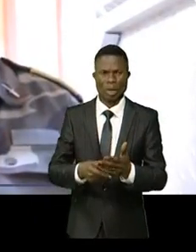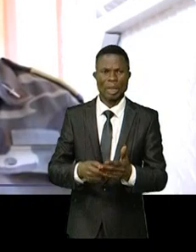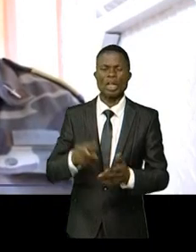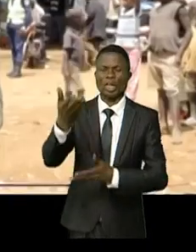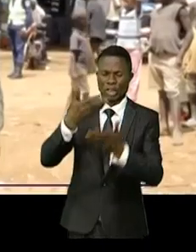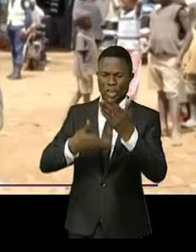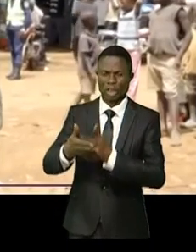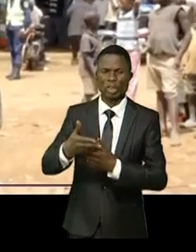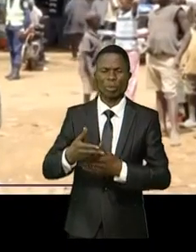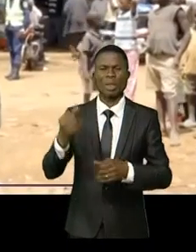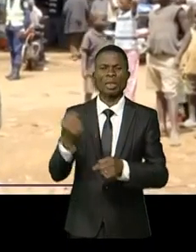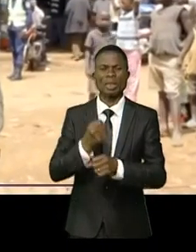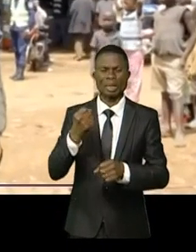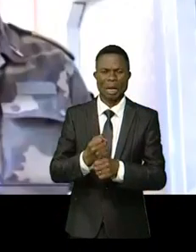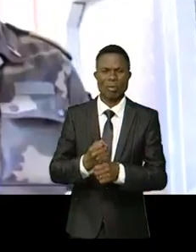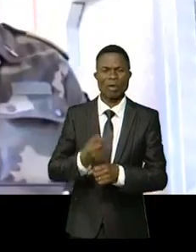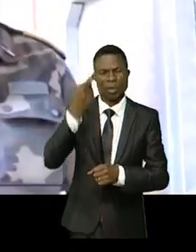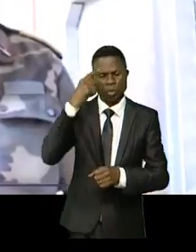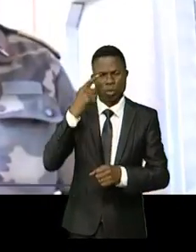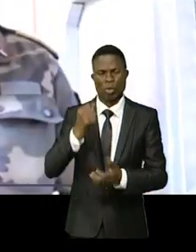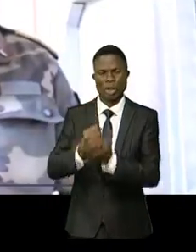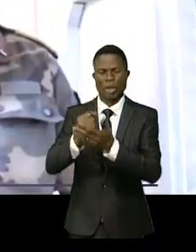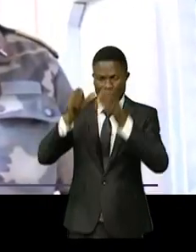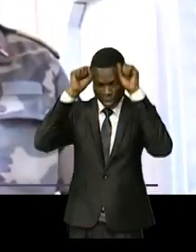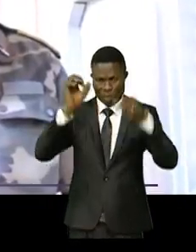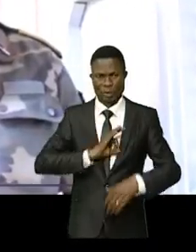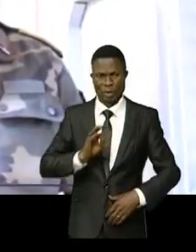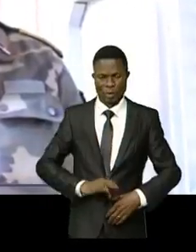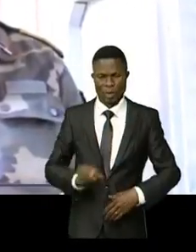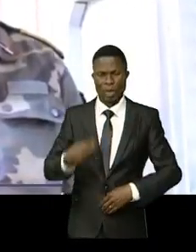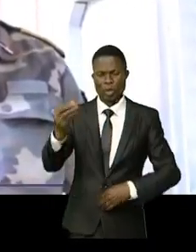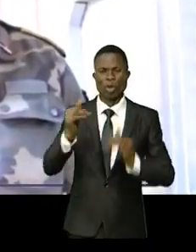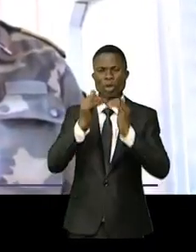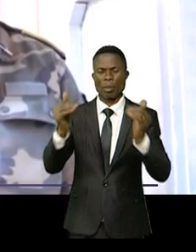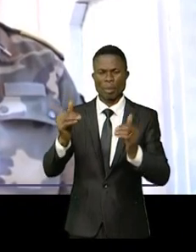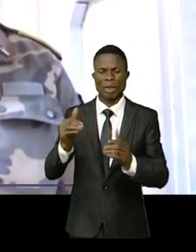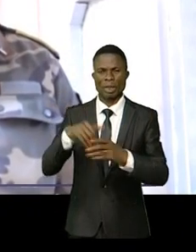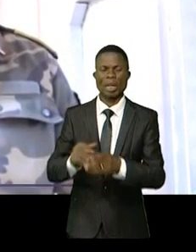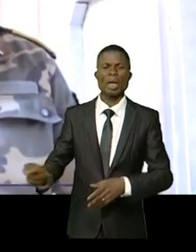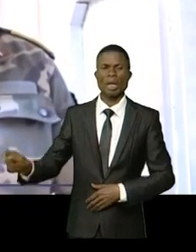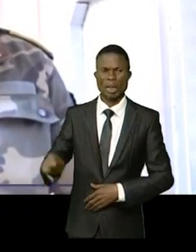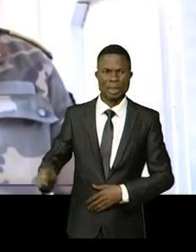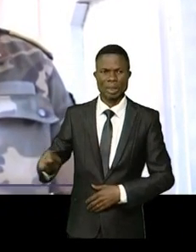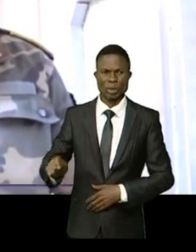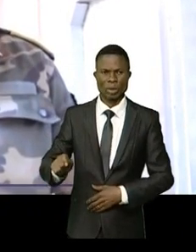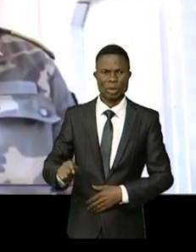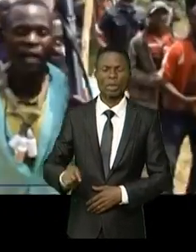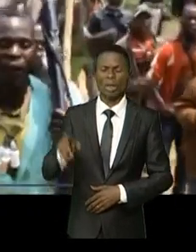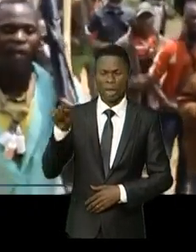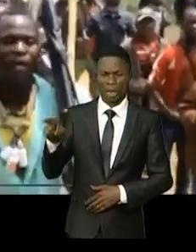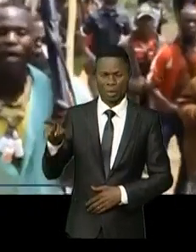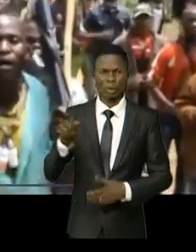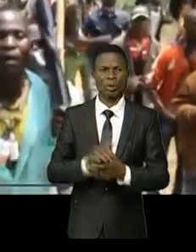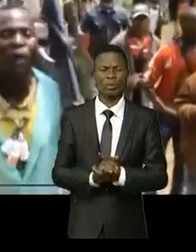du chef de l'État afin de ramener la paix dans les territoires de Djougou.